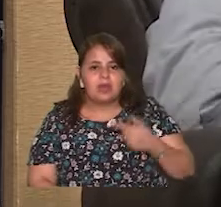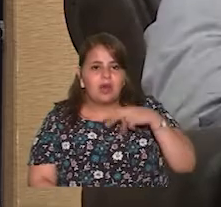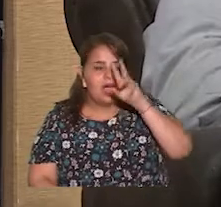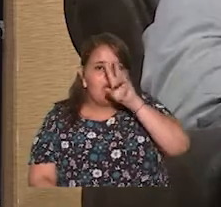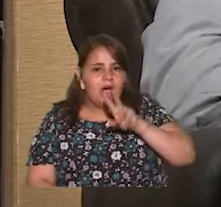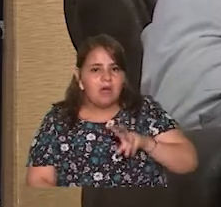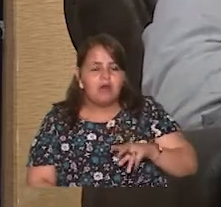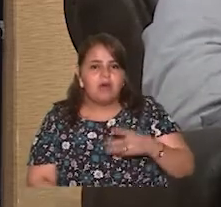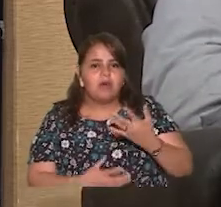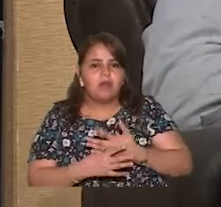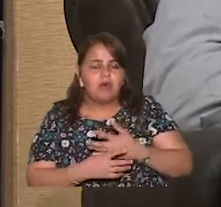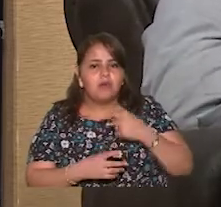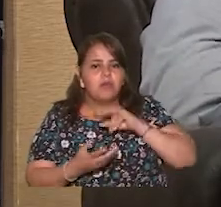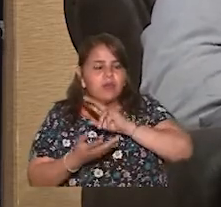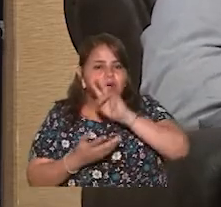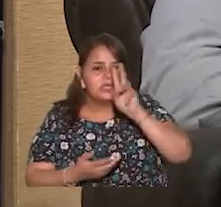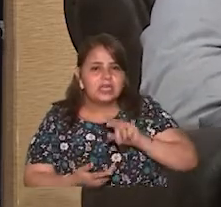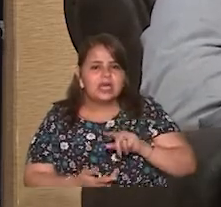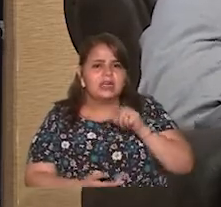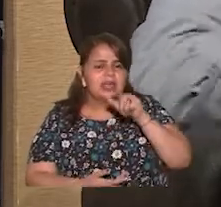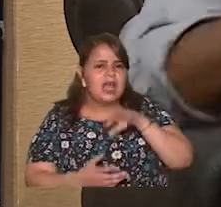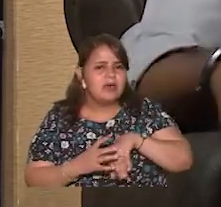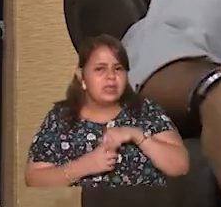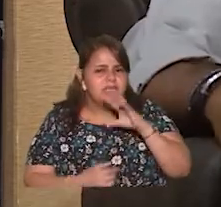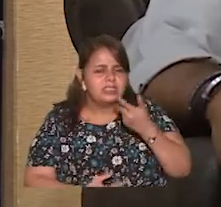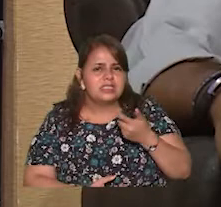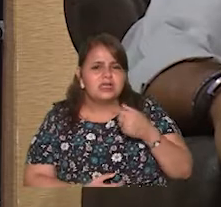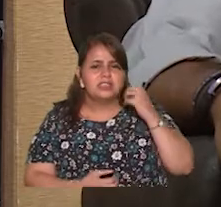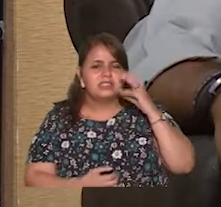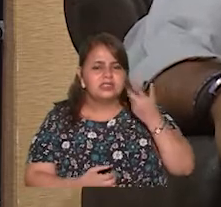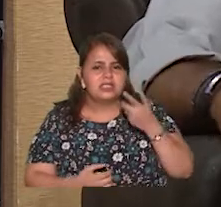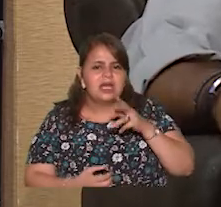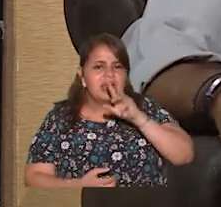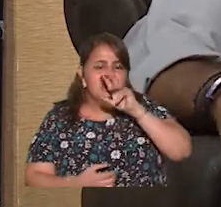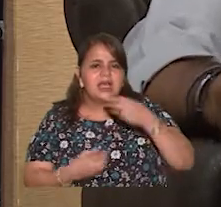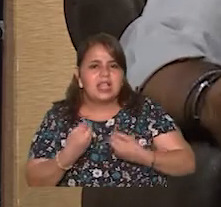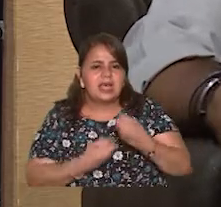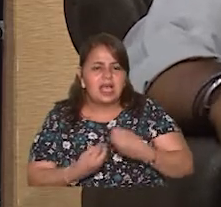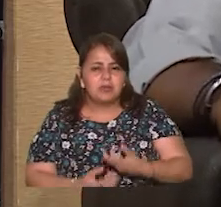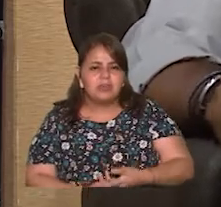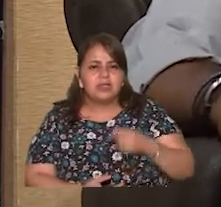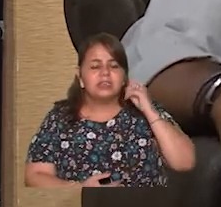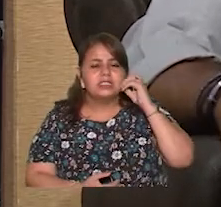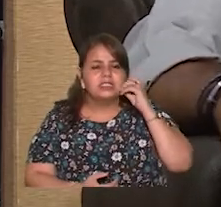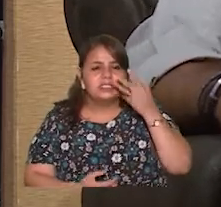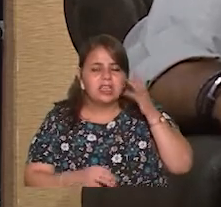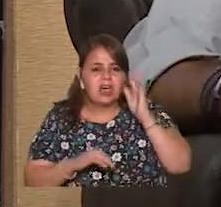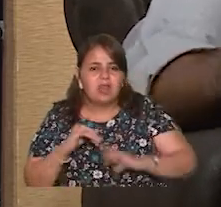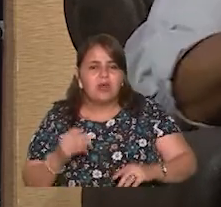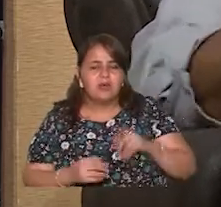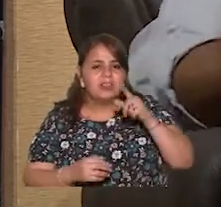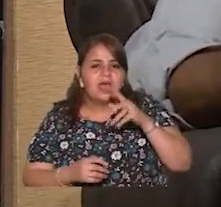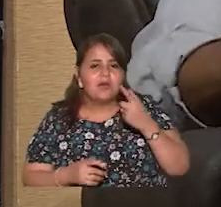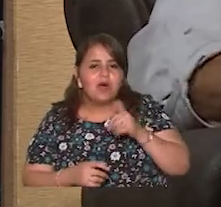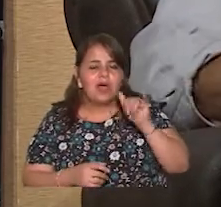ولازم اتعلم ولازم اسال مرشدين ولازم اسال الاكبر مني ازاي اتعامل مع ابني، مش بس احنا دايما ازاي اربيه، لا ربي نفسك الاول.